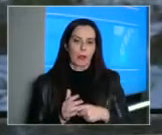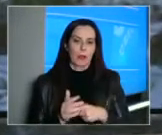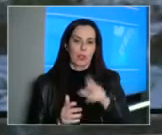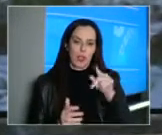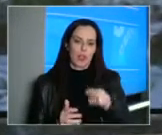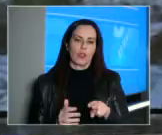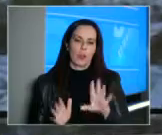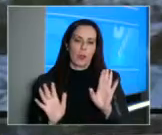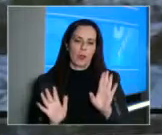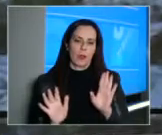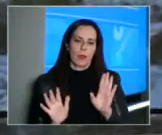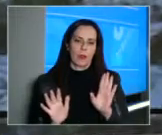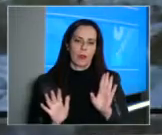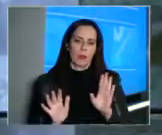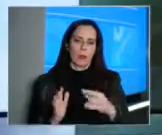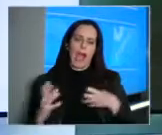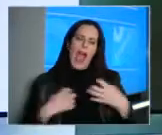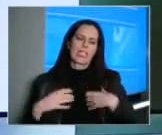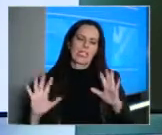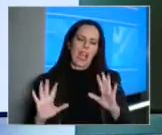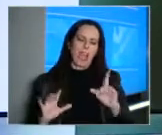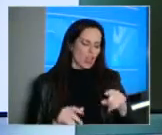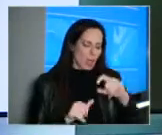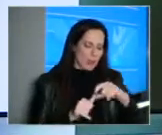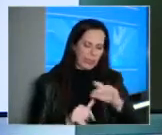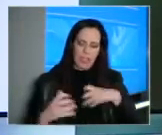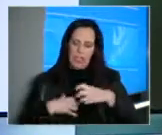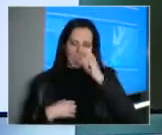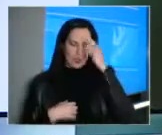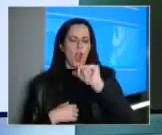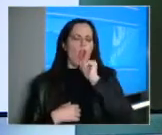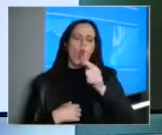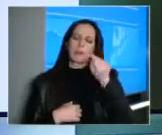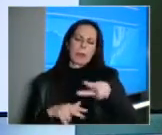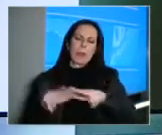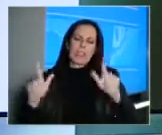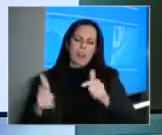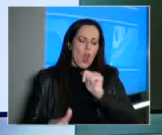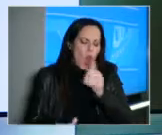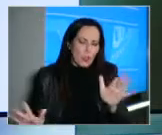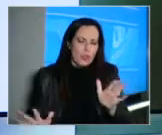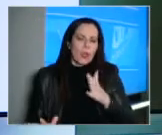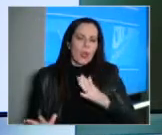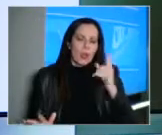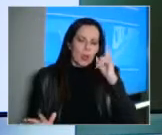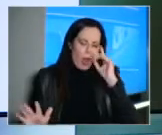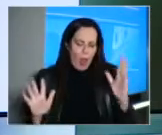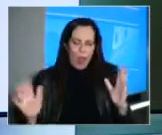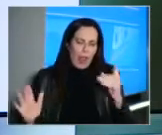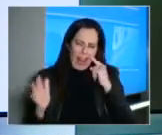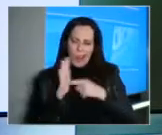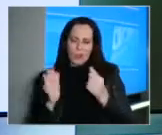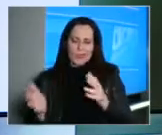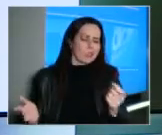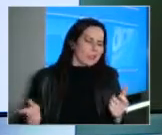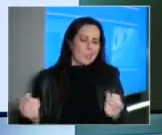שיש פה איזה סוג של הצגה בשני הצדדים, לא רוצים להקצין, לא רוצים להסלים, רוצים לדעת קהל, להראות קצת